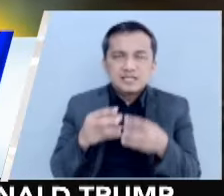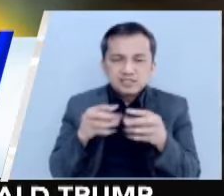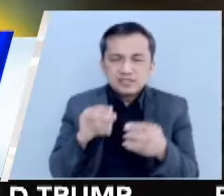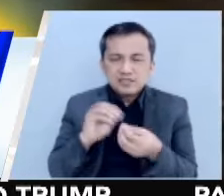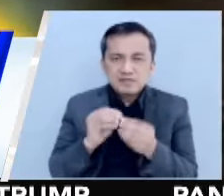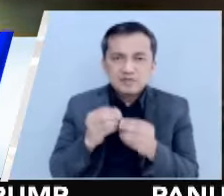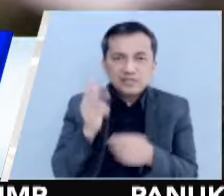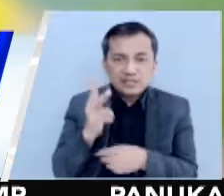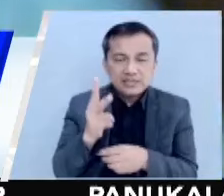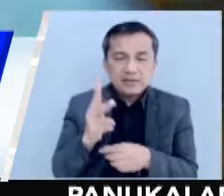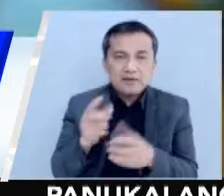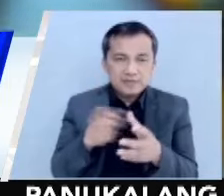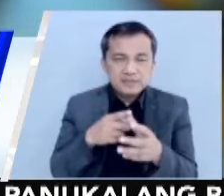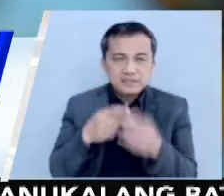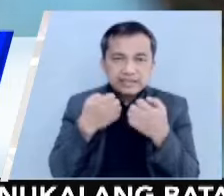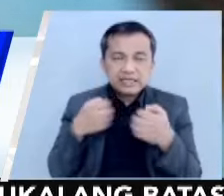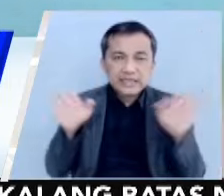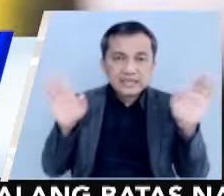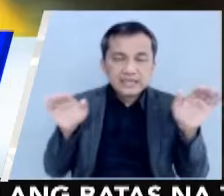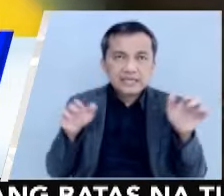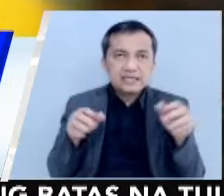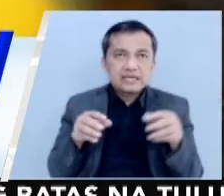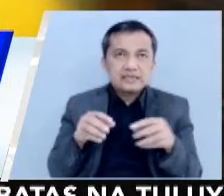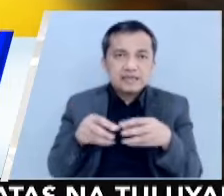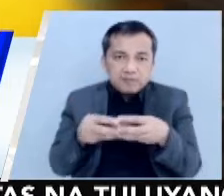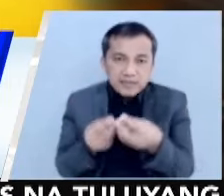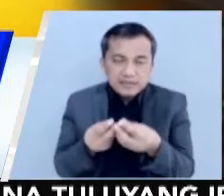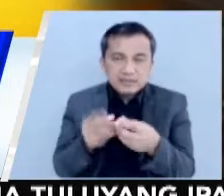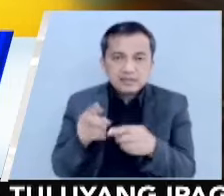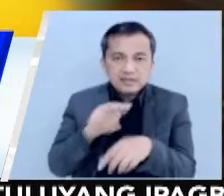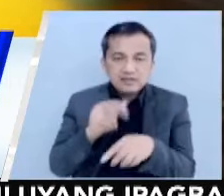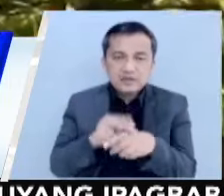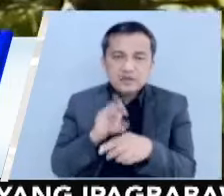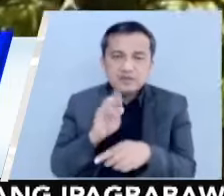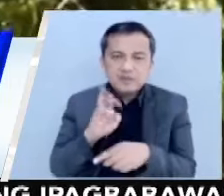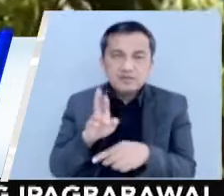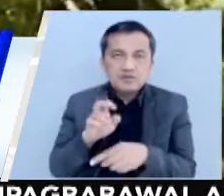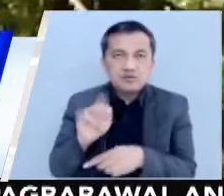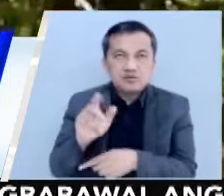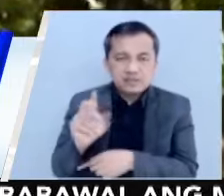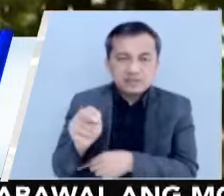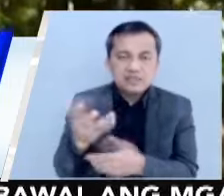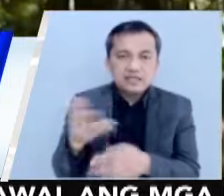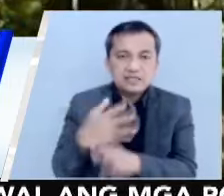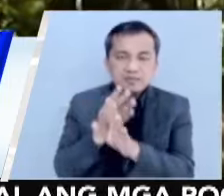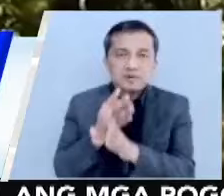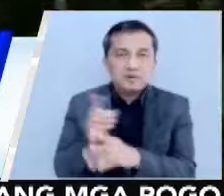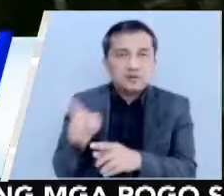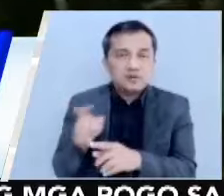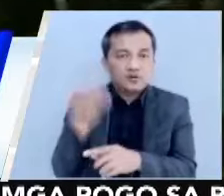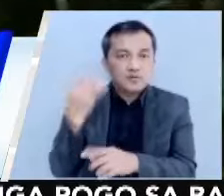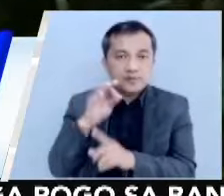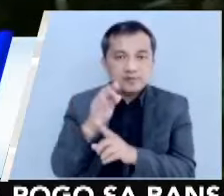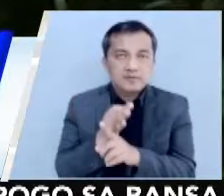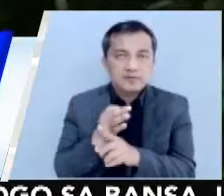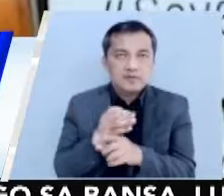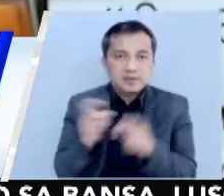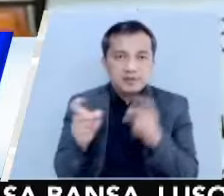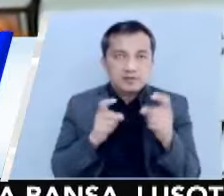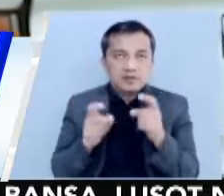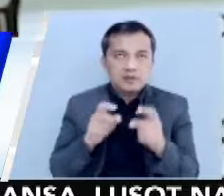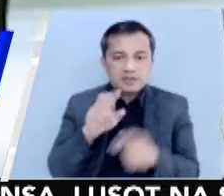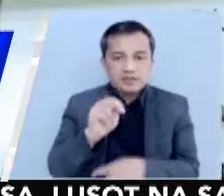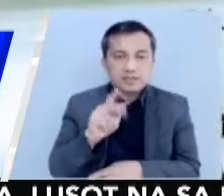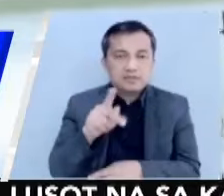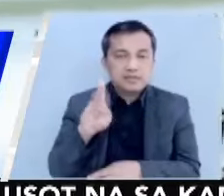napisa sa National Bird Breeding Sanctuary na matatagpuan sa Eden Toril sa Davao City? Dito lang Pebrero nang magsimula mag-operate ang NBBS. Ayon